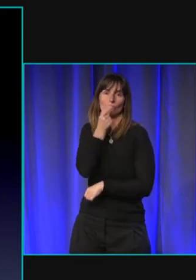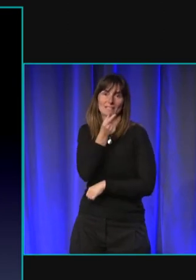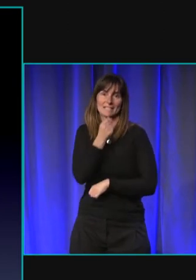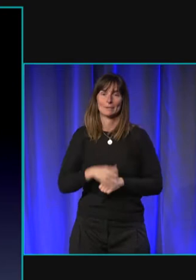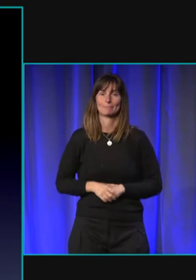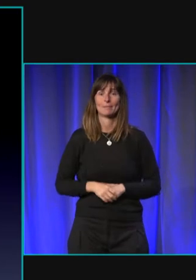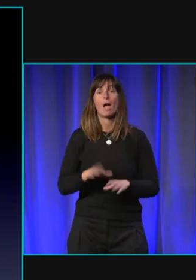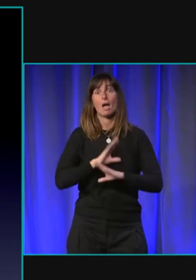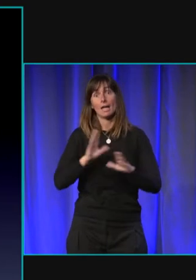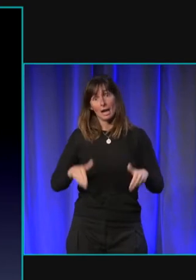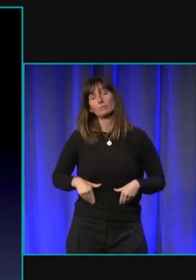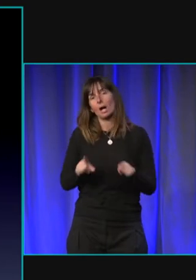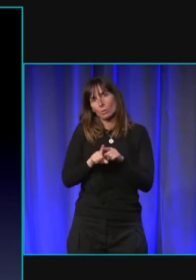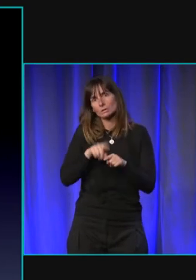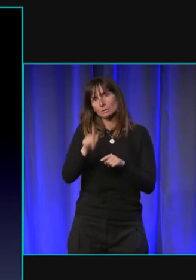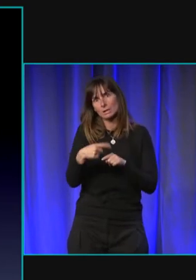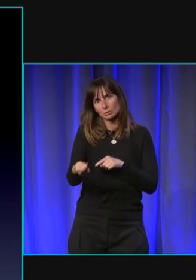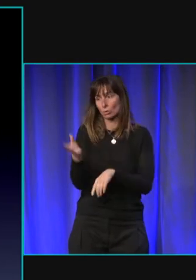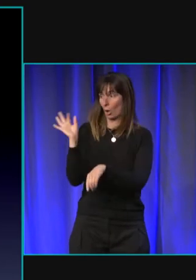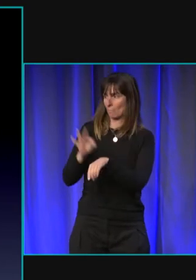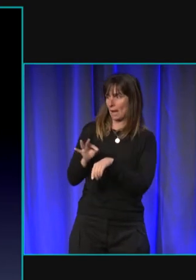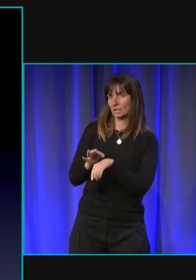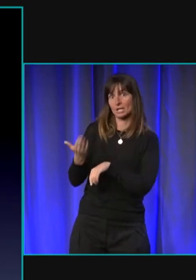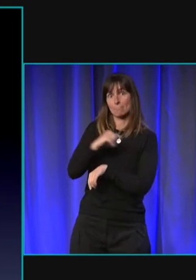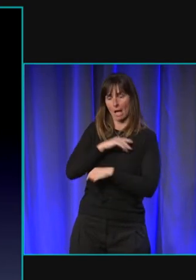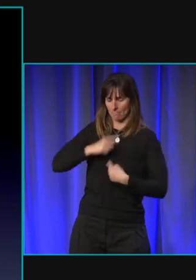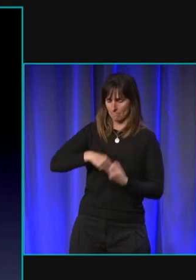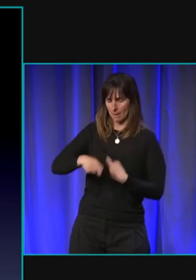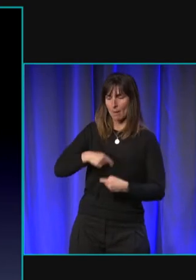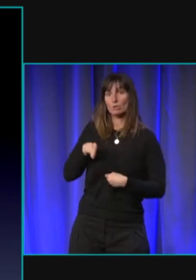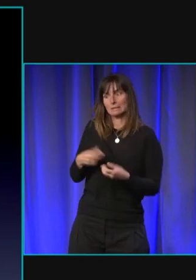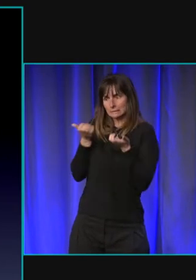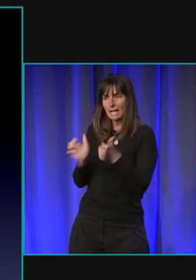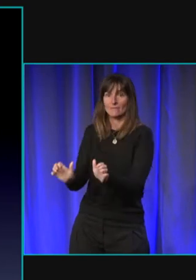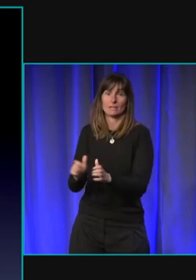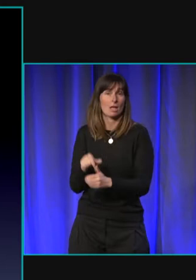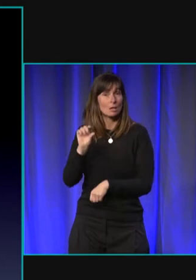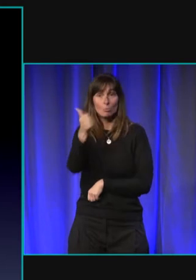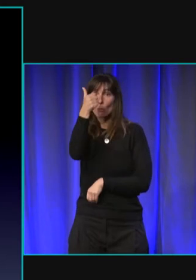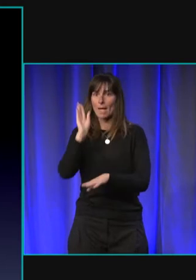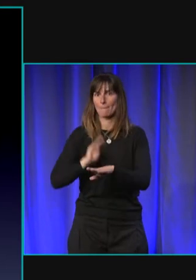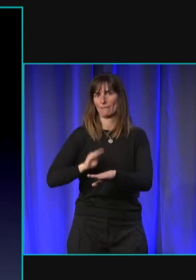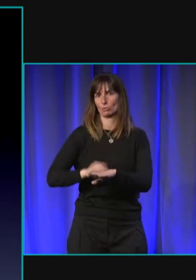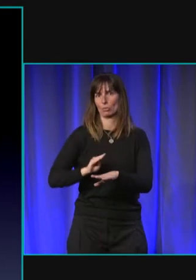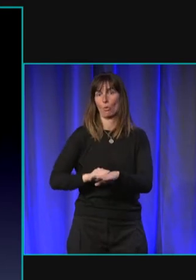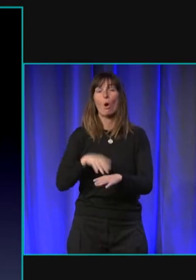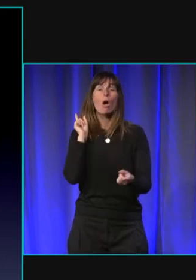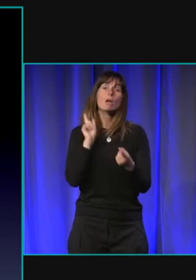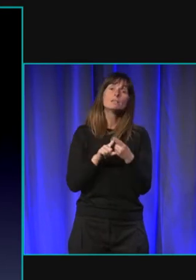éviter le développement de ces fameuses pathologies métaboliques. C'est la prévention primaire. Là, on ne parle pas